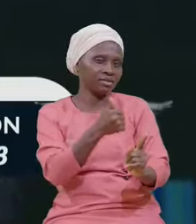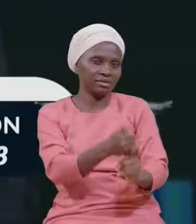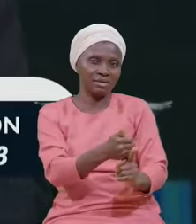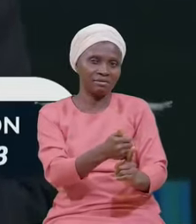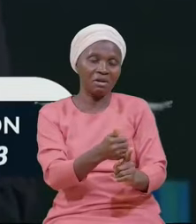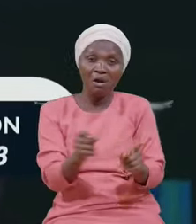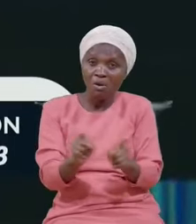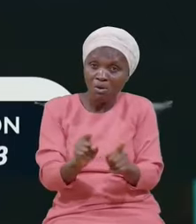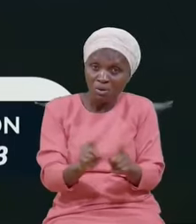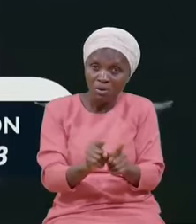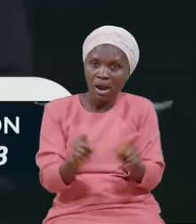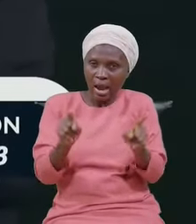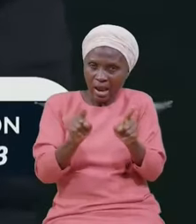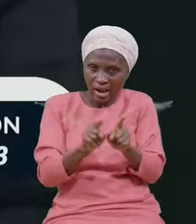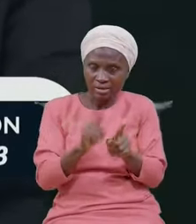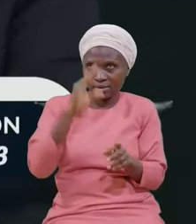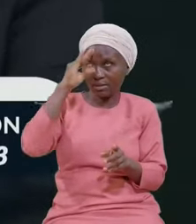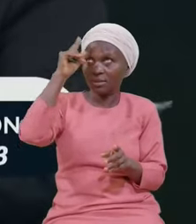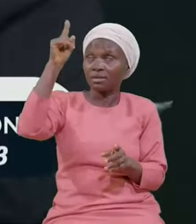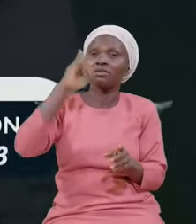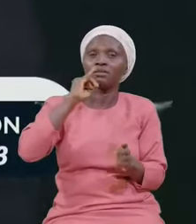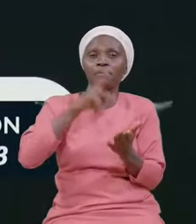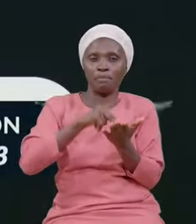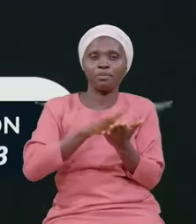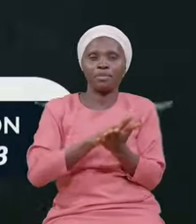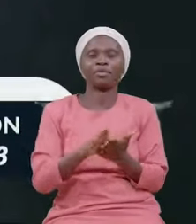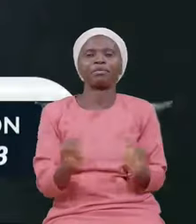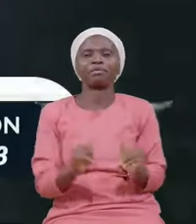comme lui-même est pur.